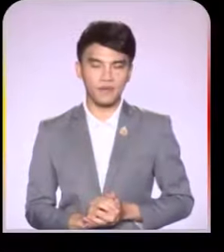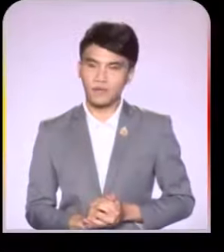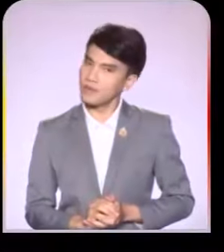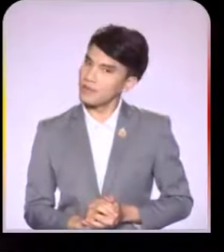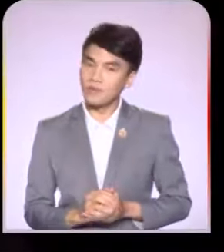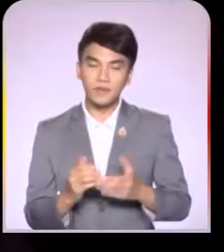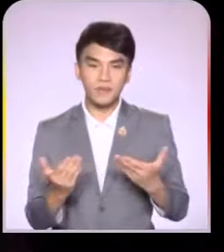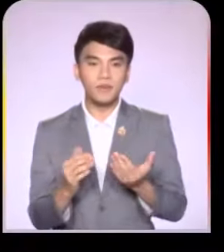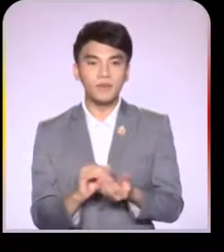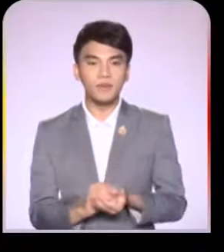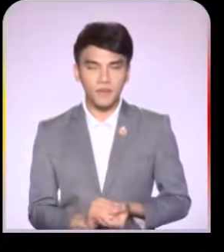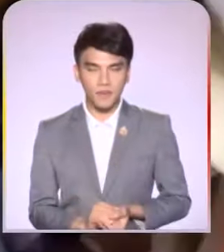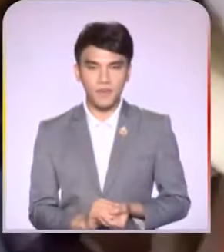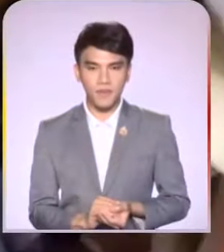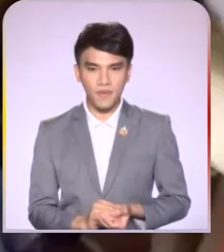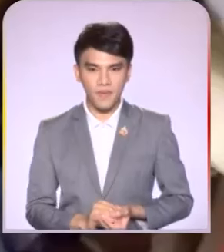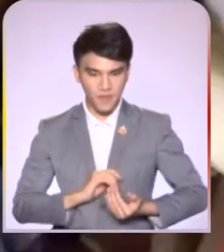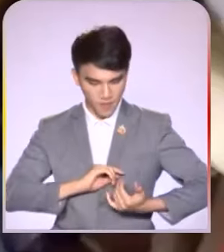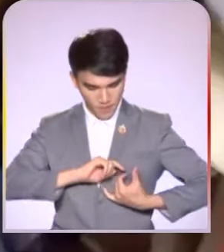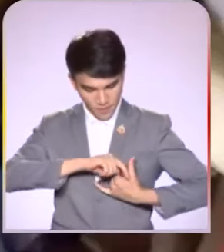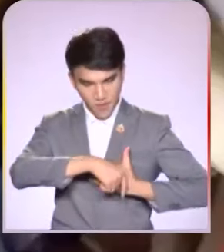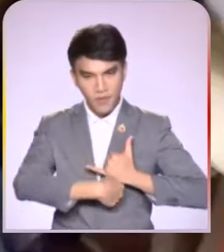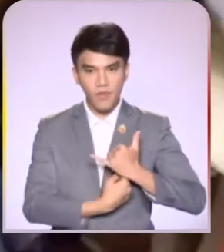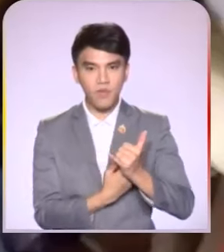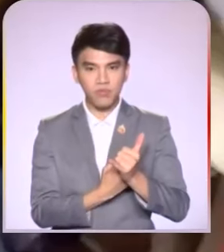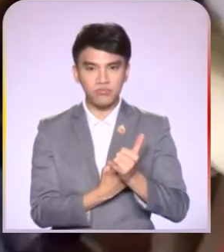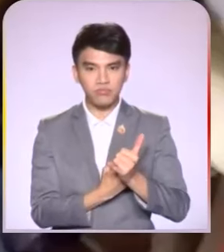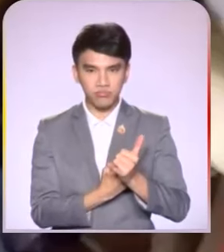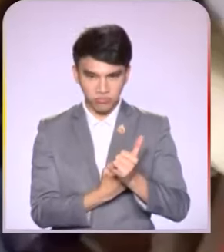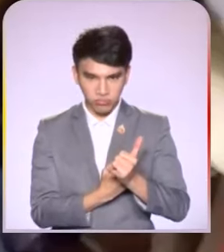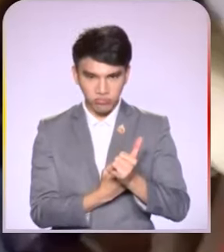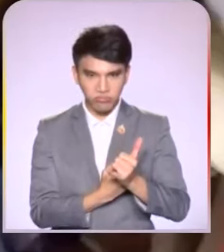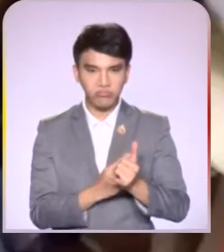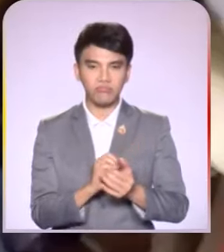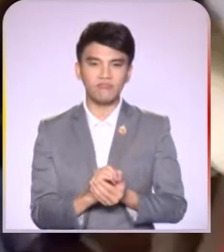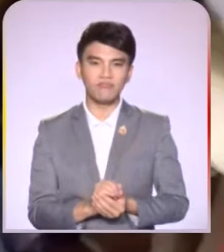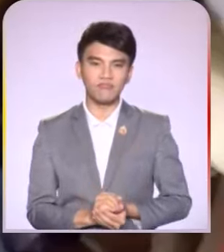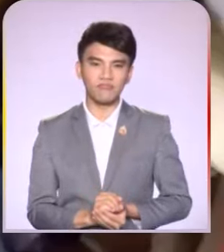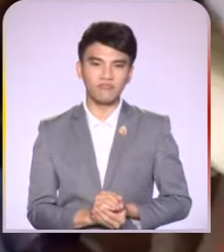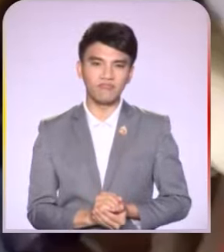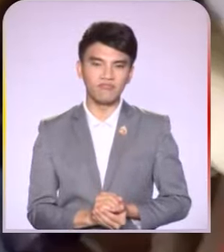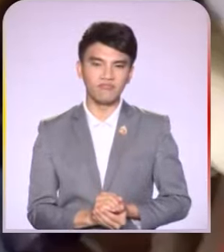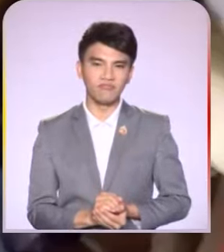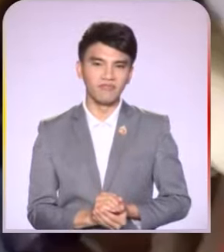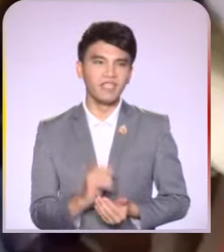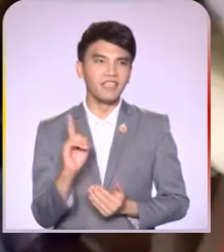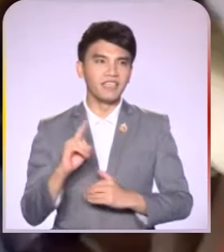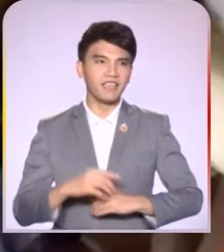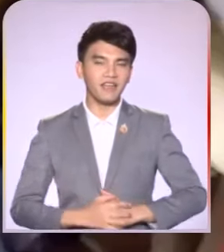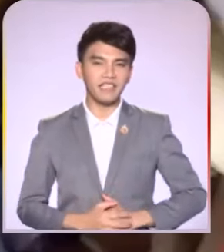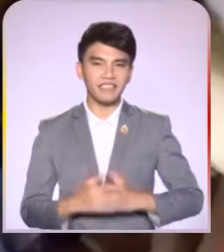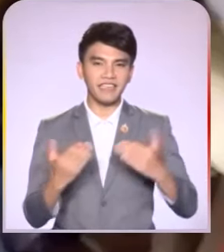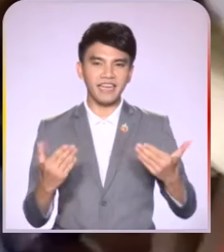ตั้งแต่ช่วงใต้ราวนมฮะด้วยความเคารพลงมาจนถึงขาครับคุณผู้ชม โอ้โหนี่ไง นี่ฮะแบบ